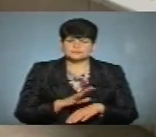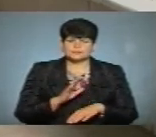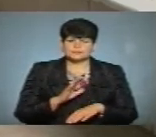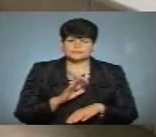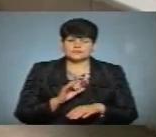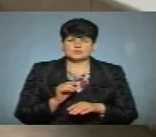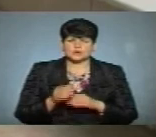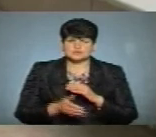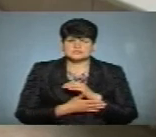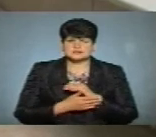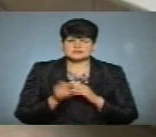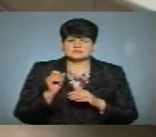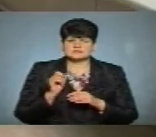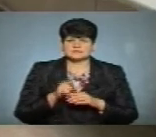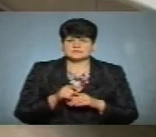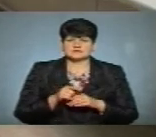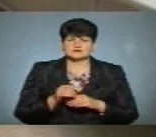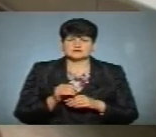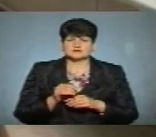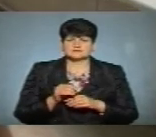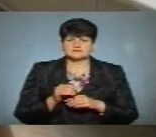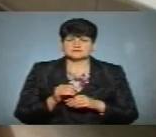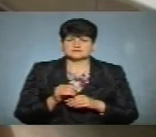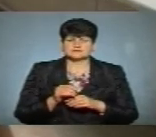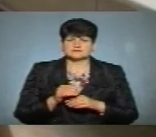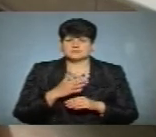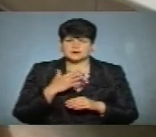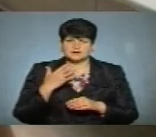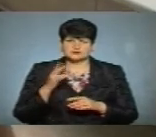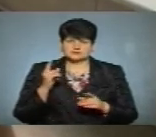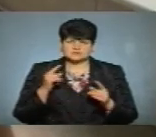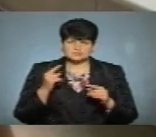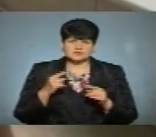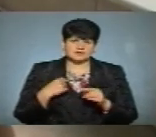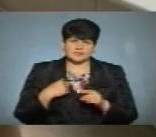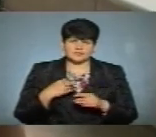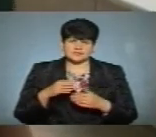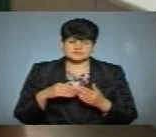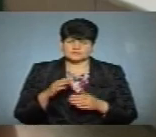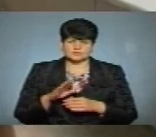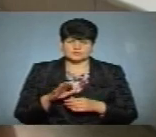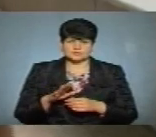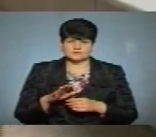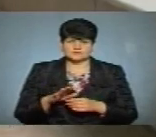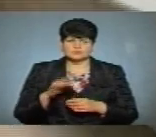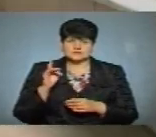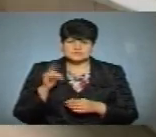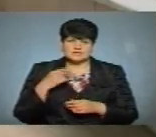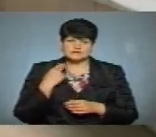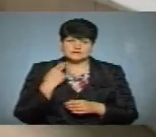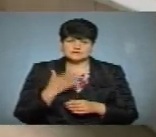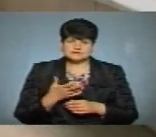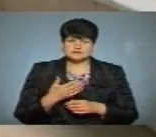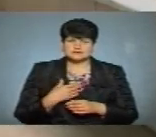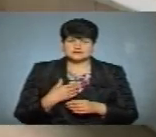завдання, напевно, use of English, як вони кажуть. Багато хто міг заплутатись, але я не заплутався, бо знаю англійську. Я